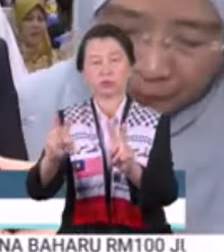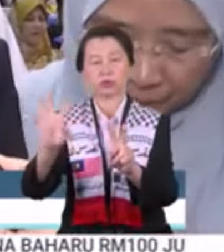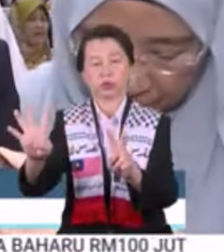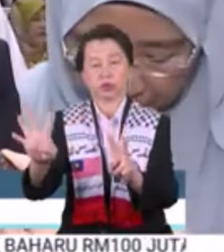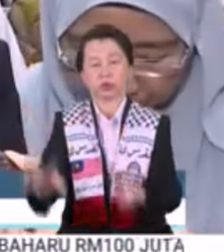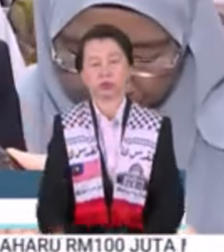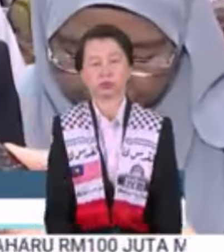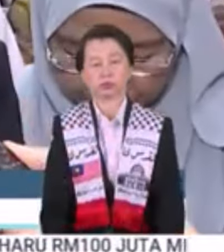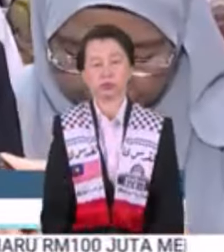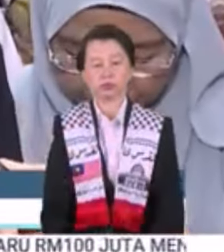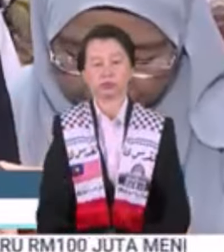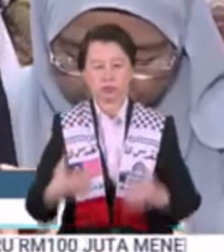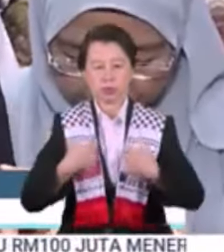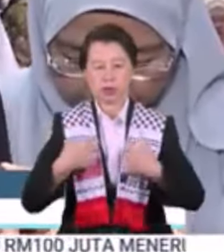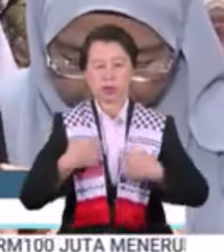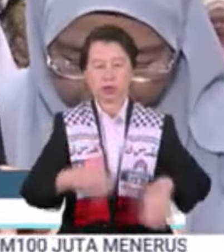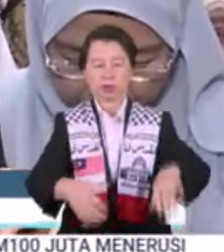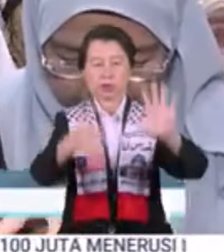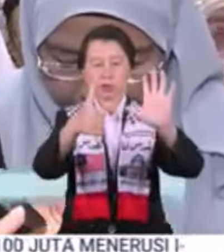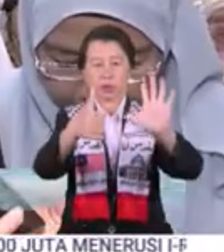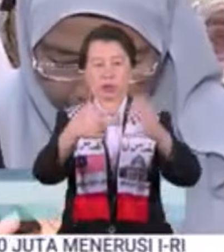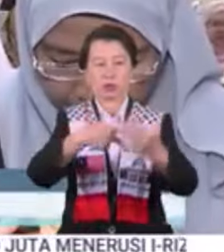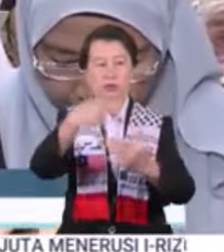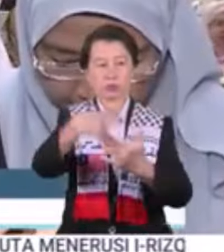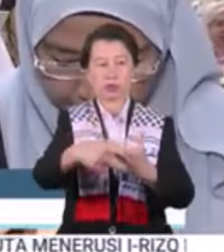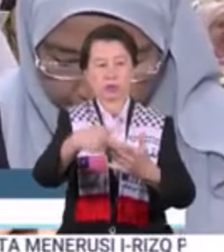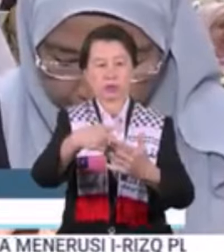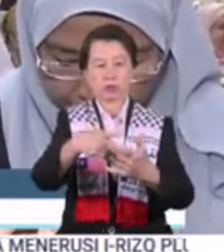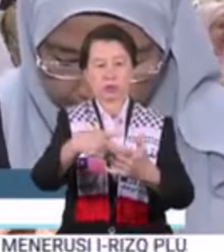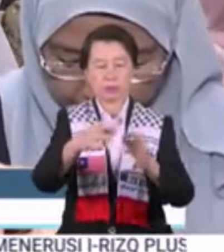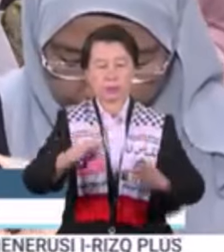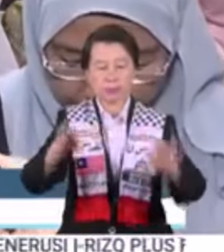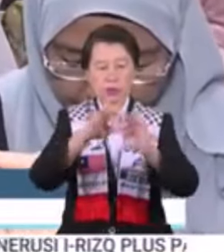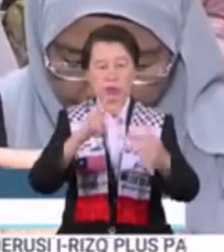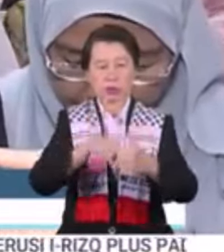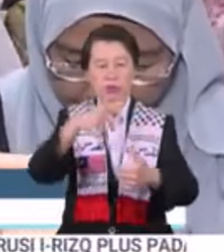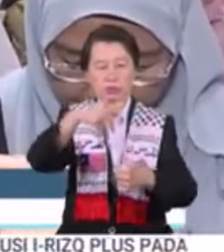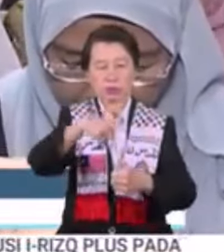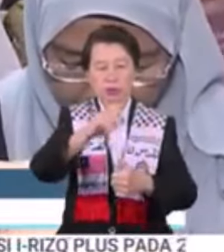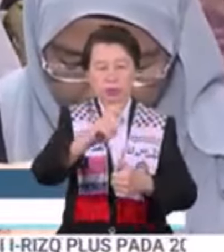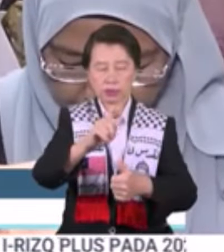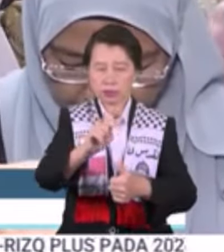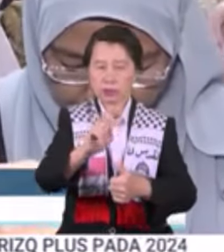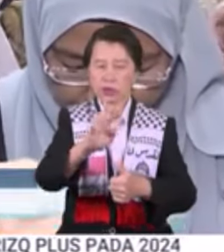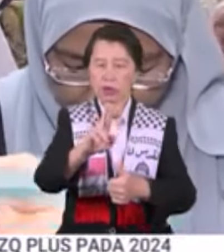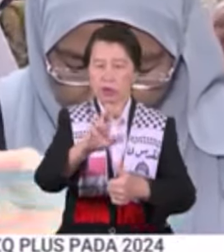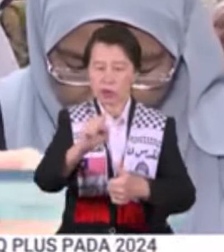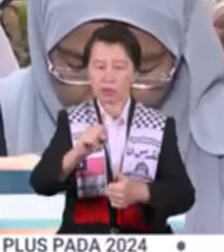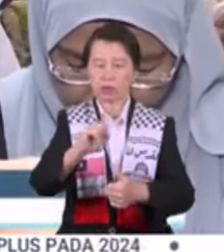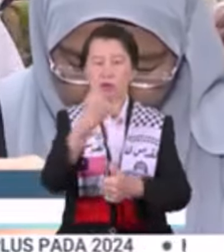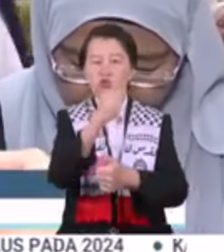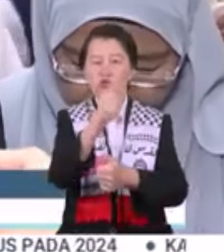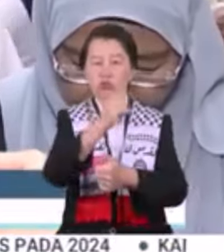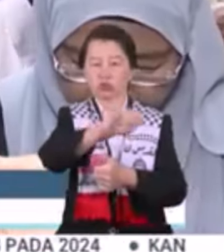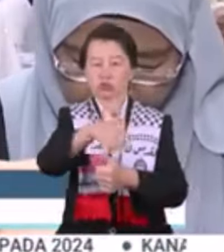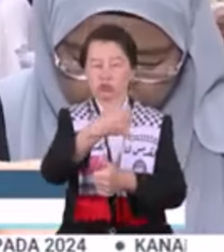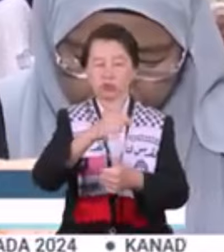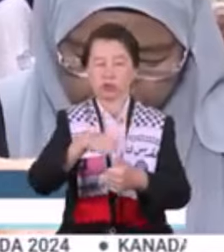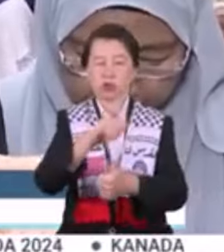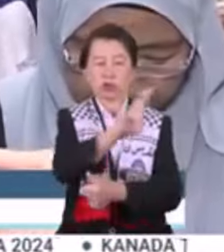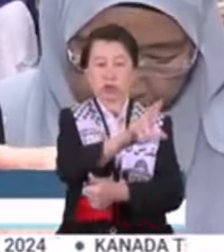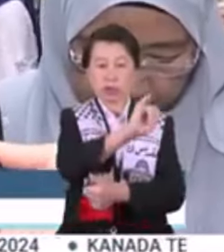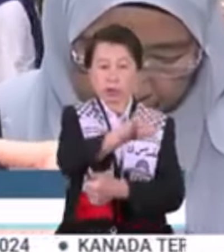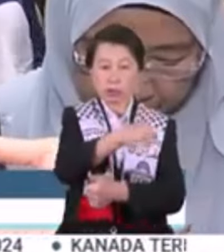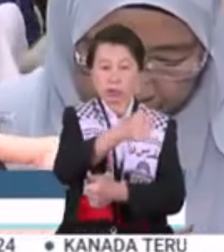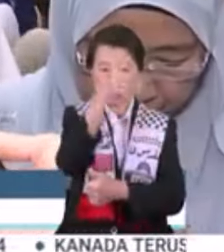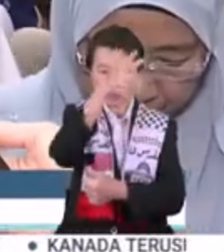ni kita ada 6 program utama. Okey, yang pertama PTRS, agihan kita 10 juta, iaitu 3 juta